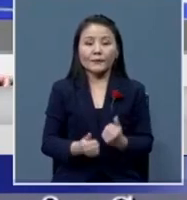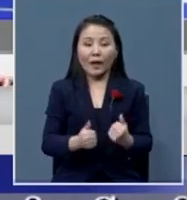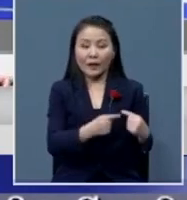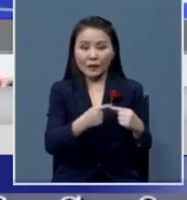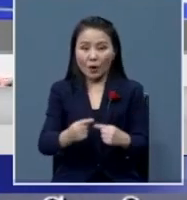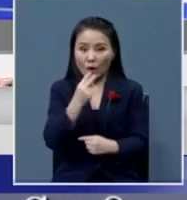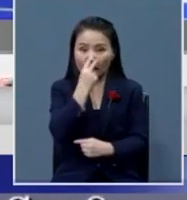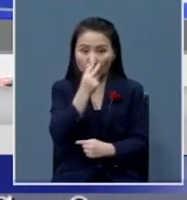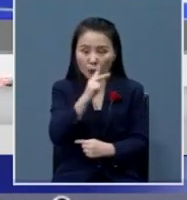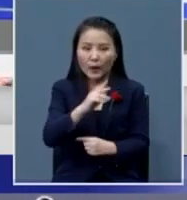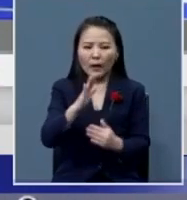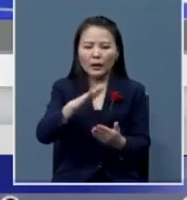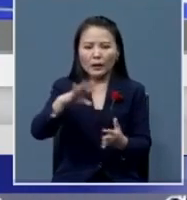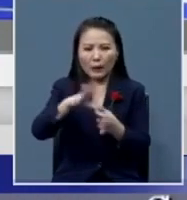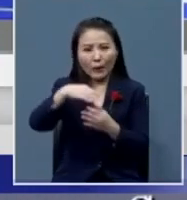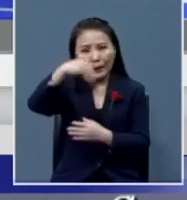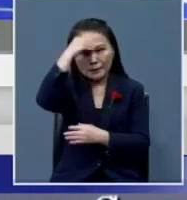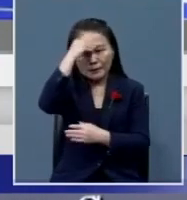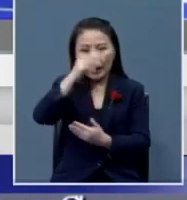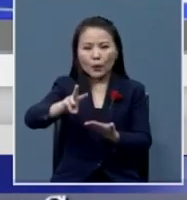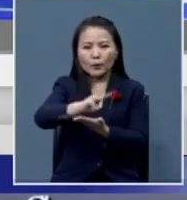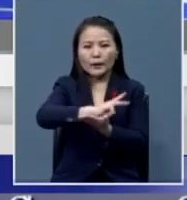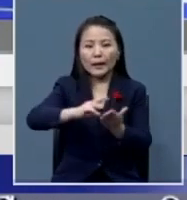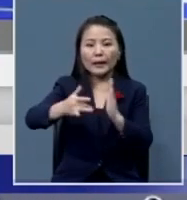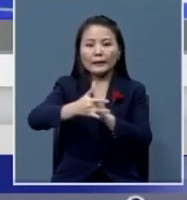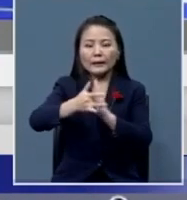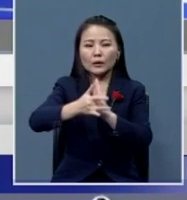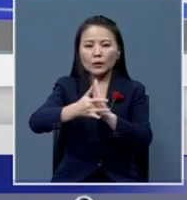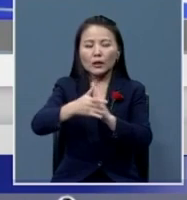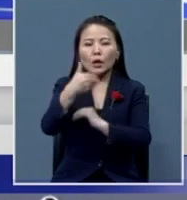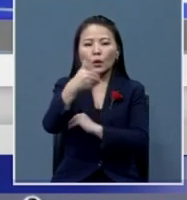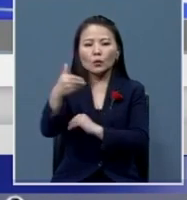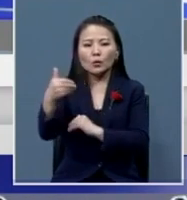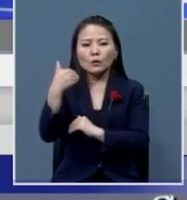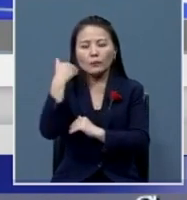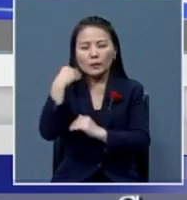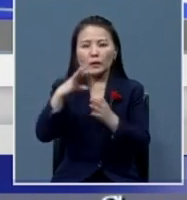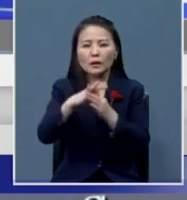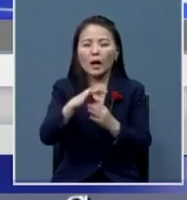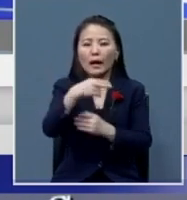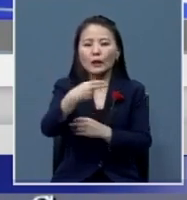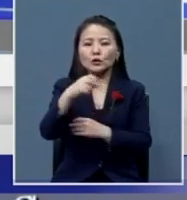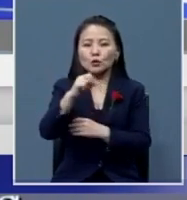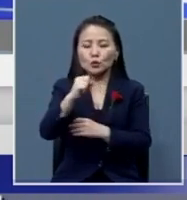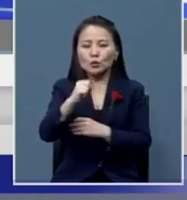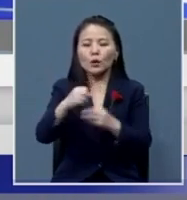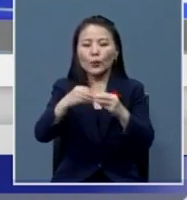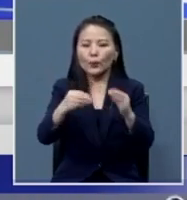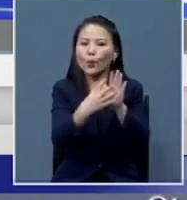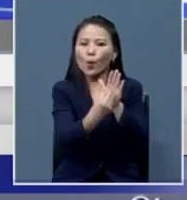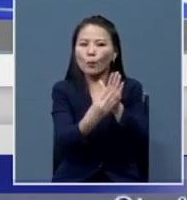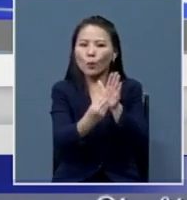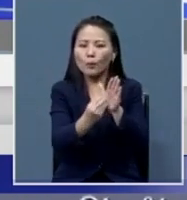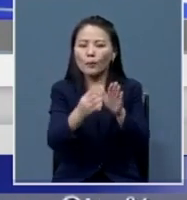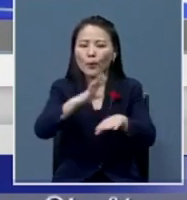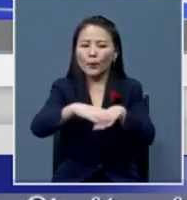พาไปดูเรื่องเกี่ยวกับแวดวงการศึกษาบ้างค่ะวิทยาลัยเทคโนโลยีกรุงธนเพิ่มหลักสูตรการพัฒนาช่างท่อ PVCเข้าศูนย์ฝึกอบ